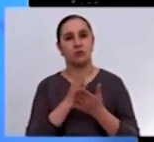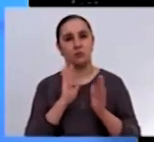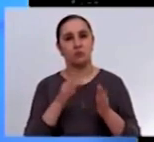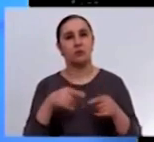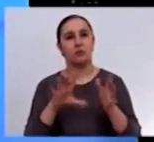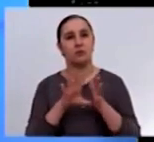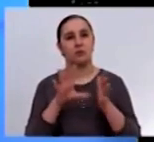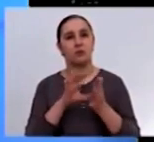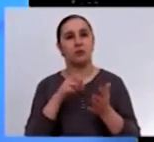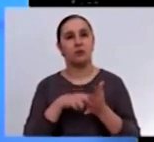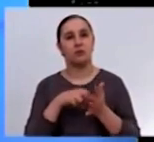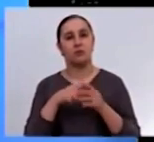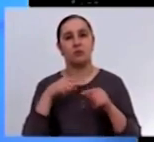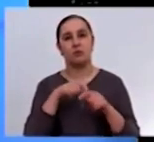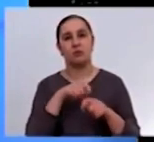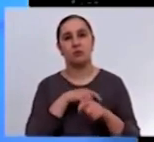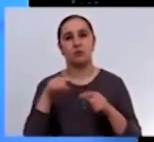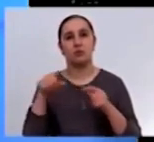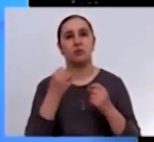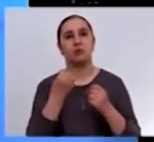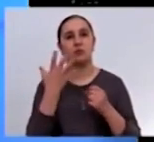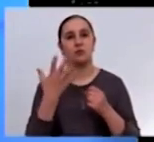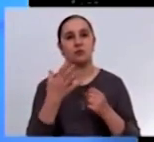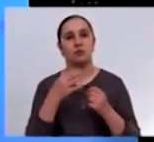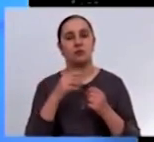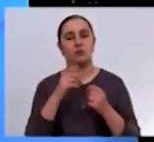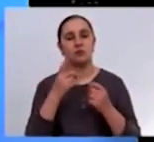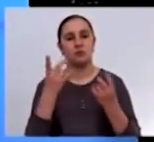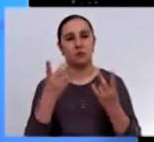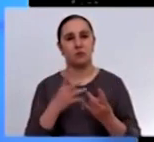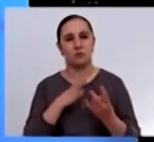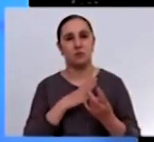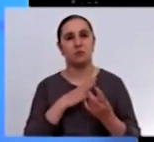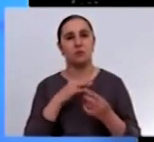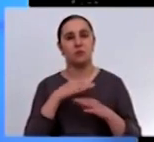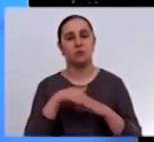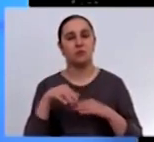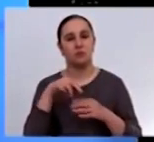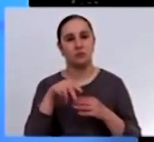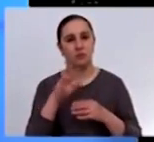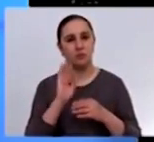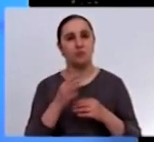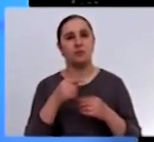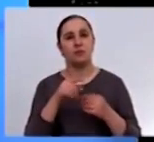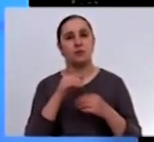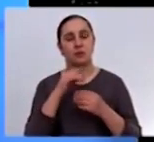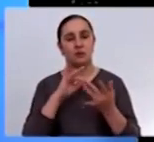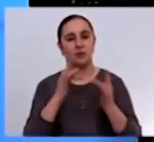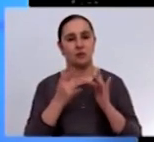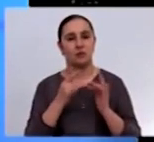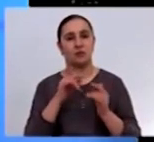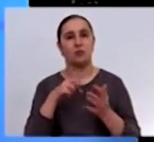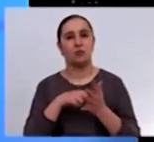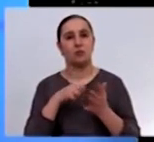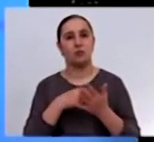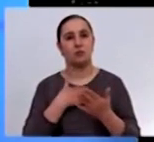Demak, elektron xat masofadan qat'iy nazar bir necha soniyada kerakli bo'lgan manzilga yetib boradi. Internetda elektron pochta